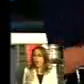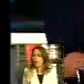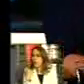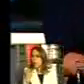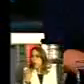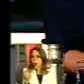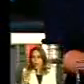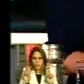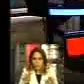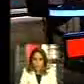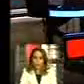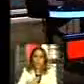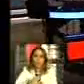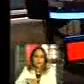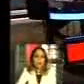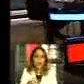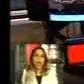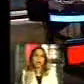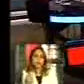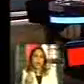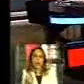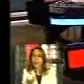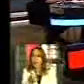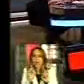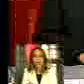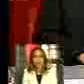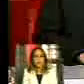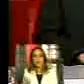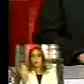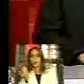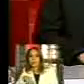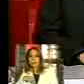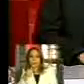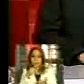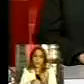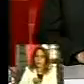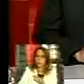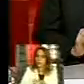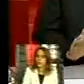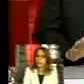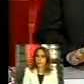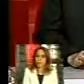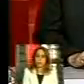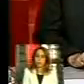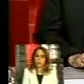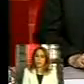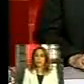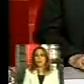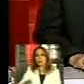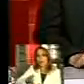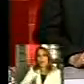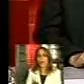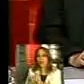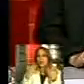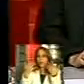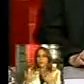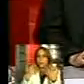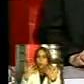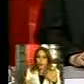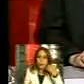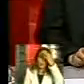הלוביסטים, וההשפעה וזה, איך שני הדברים האלה התאפשרו? תראה, ליאור, חלק מהאגדות זה